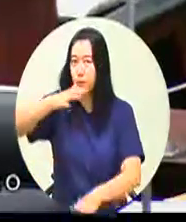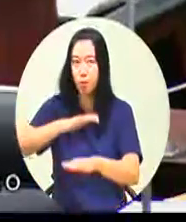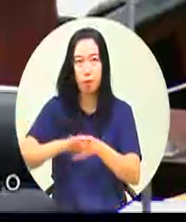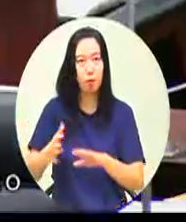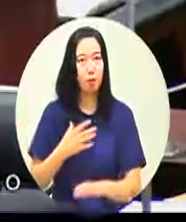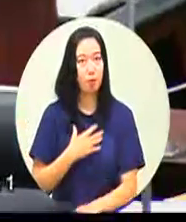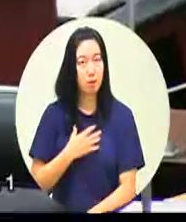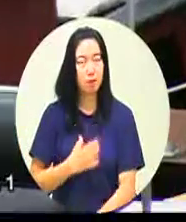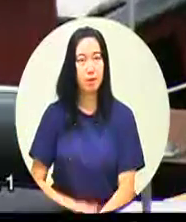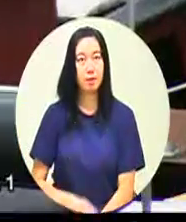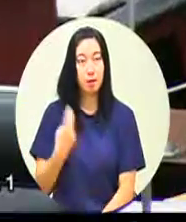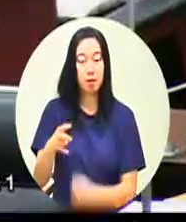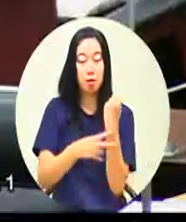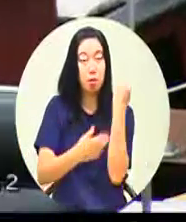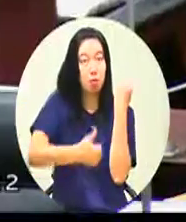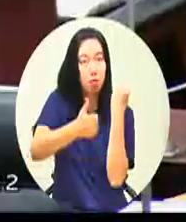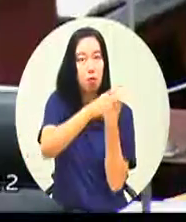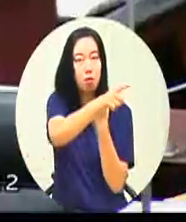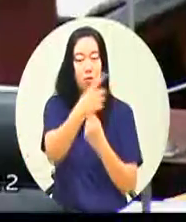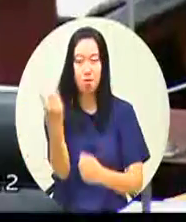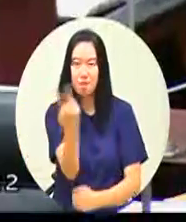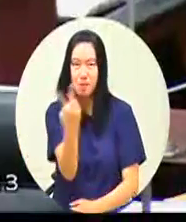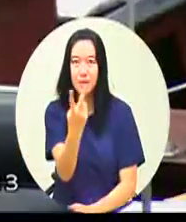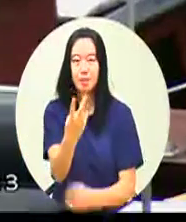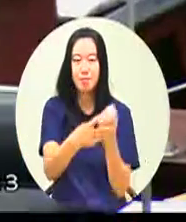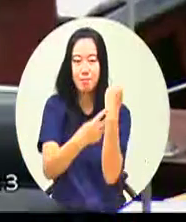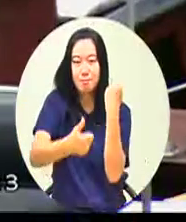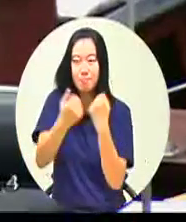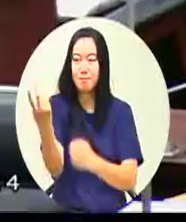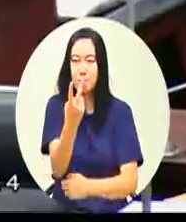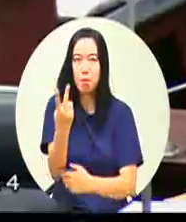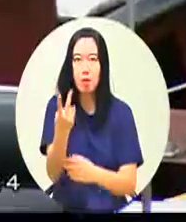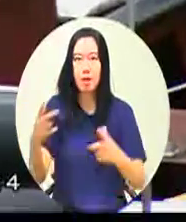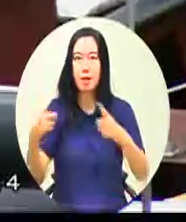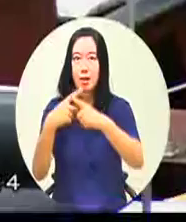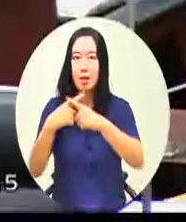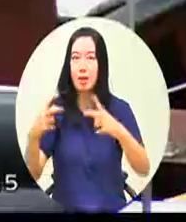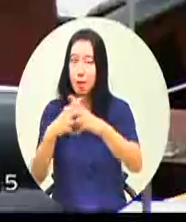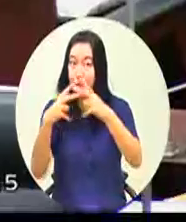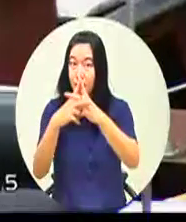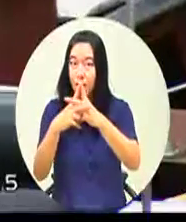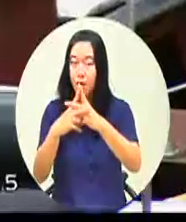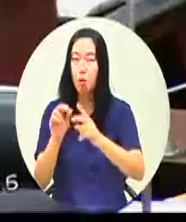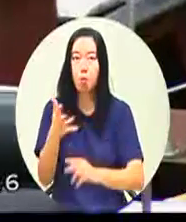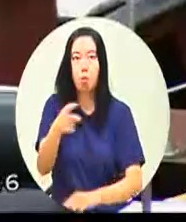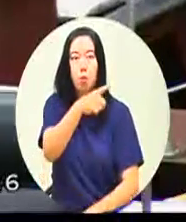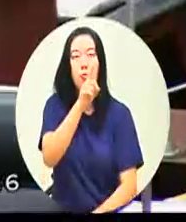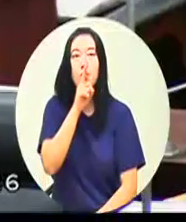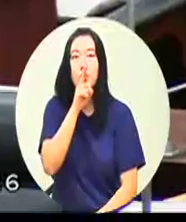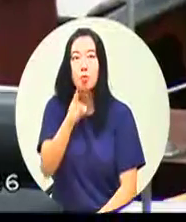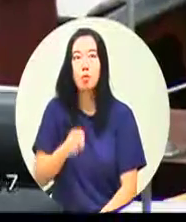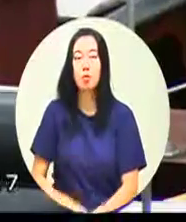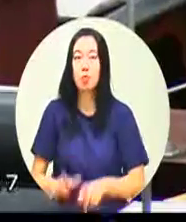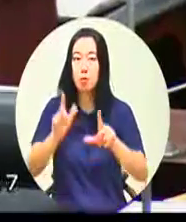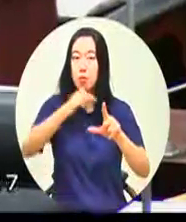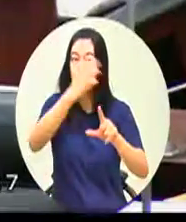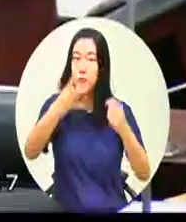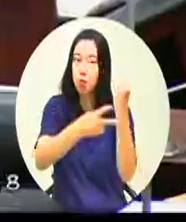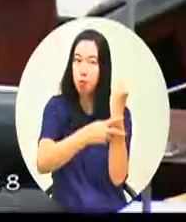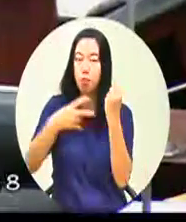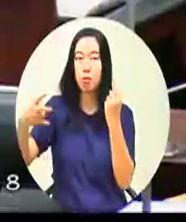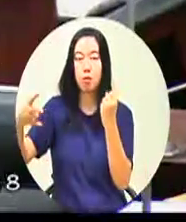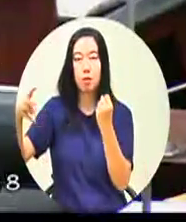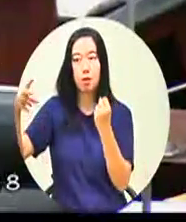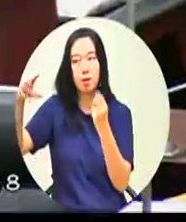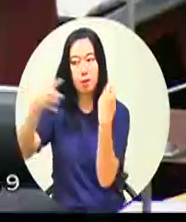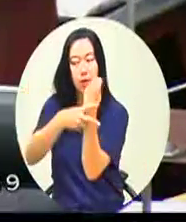就是迄工地顶咧，两个伫遐冤家伫遐烧坐迄哦，就是因为大山里、甲昆州里，